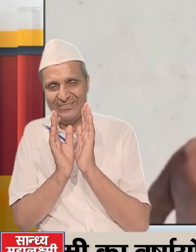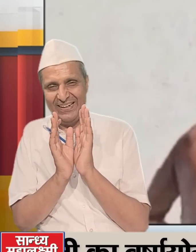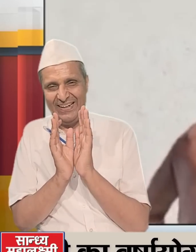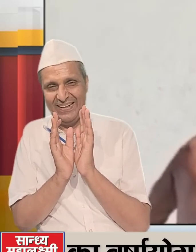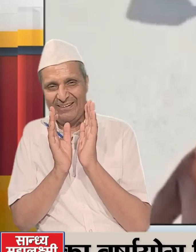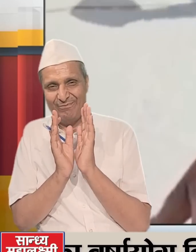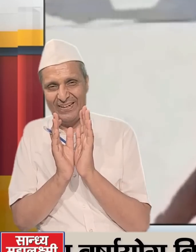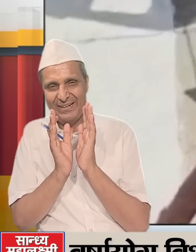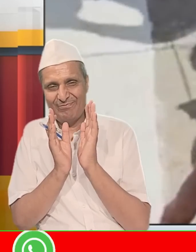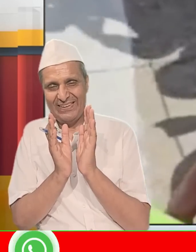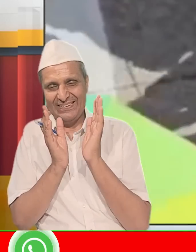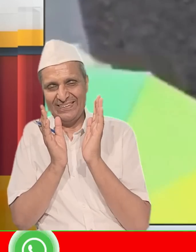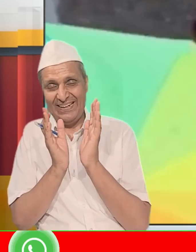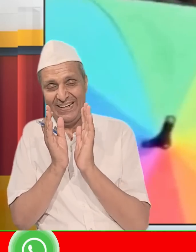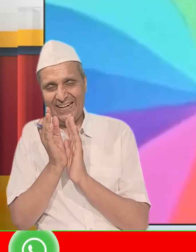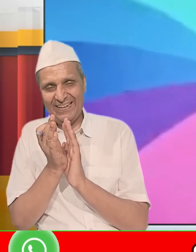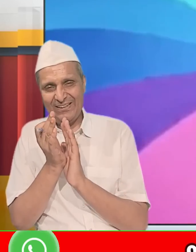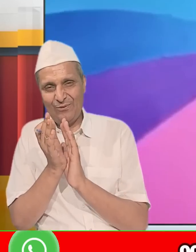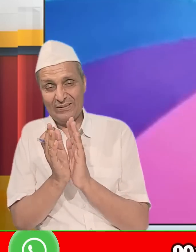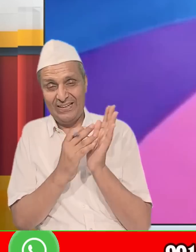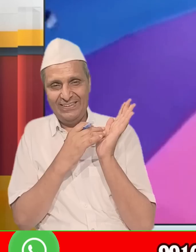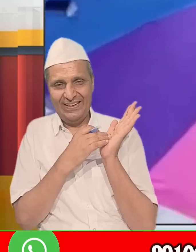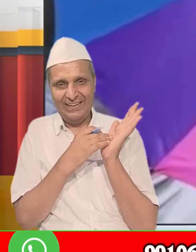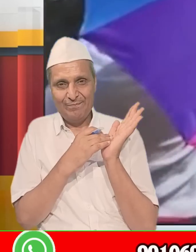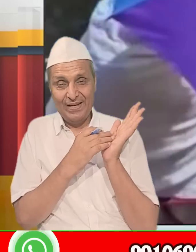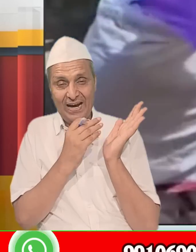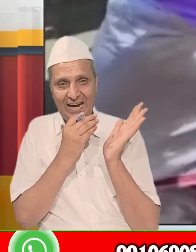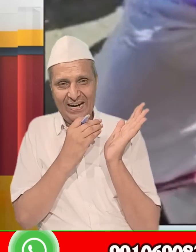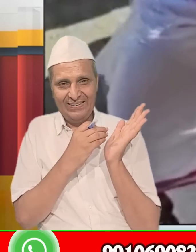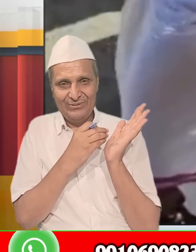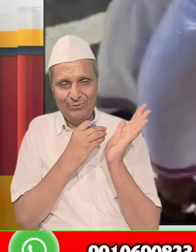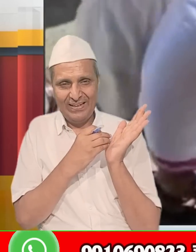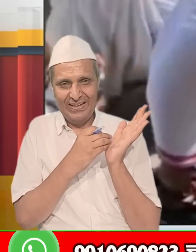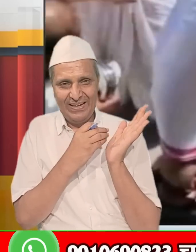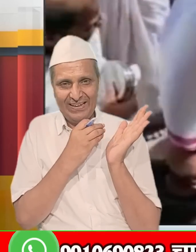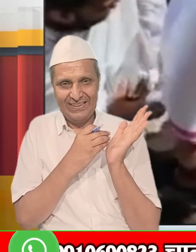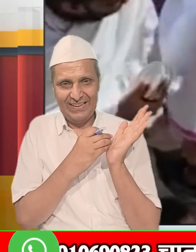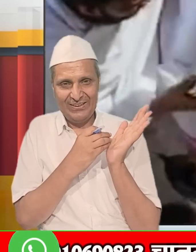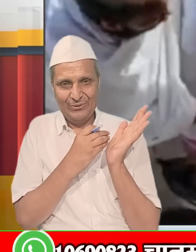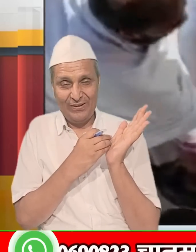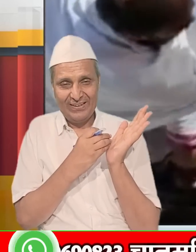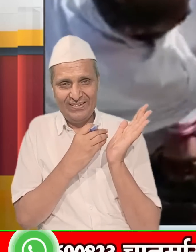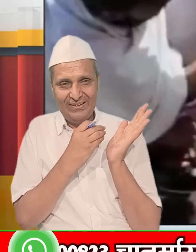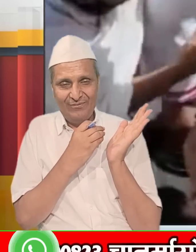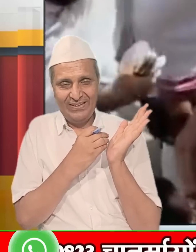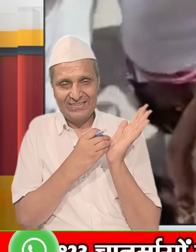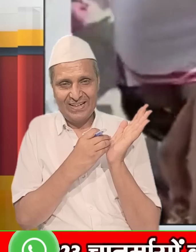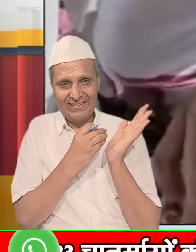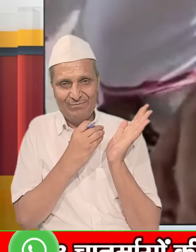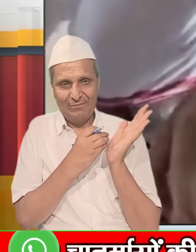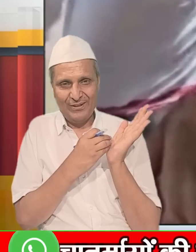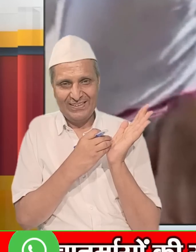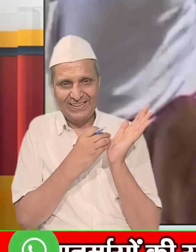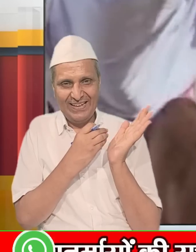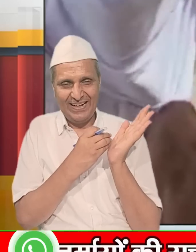बढ़िया होता है, माना मजा आ जाता है, आनंद लूट पड़ता है। ये है आज सुबह के आचार्य गुरुवर विद्यासागर